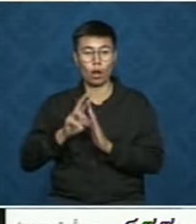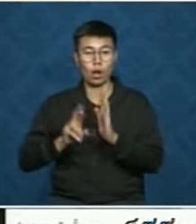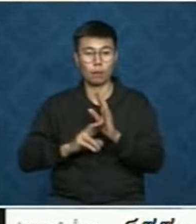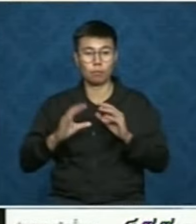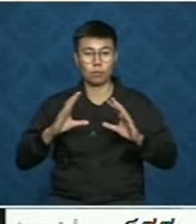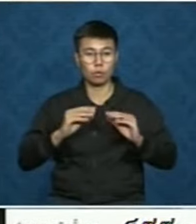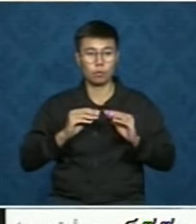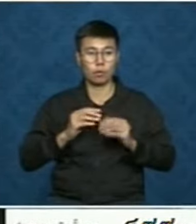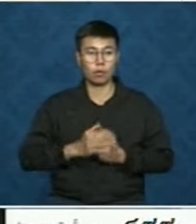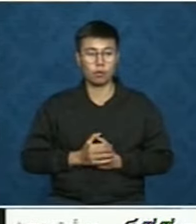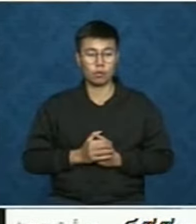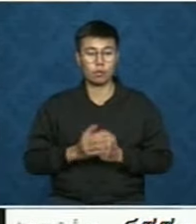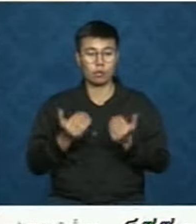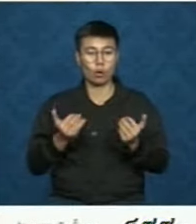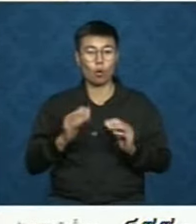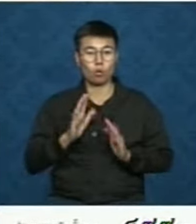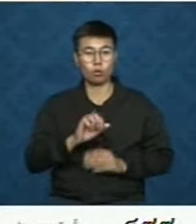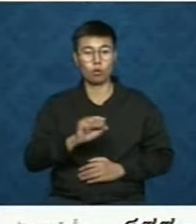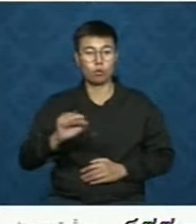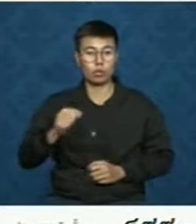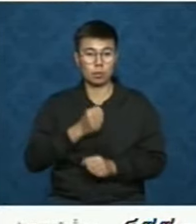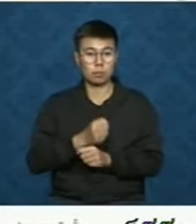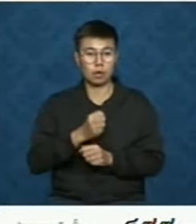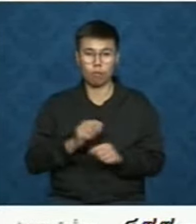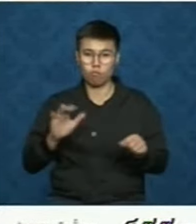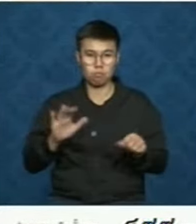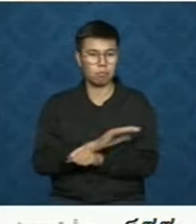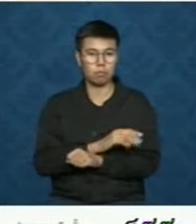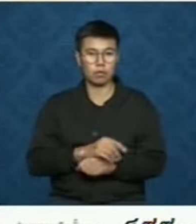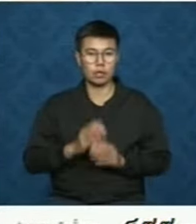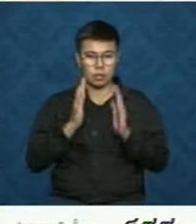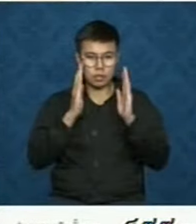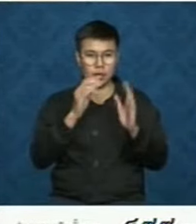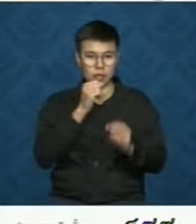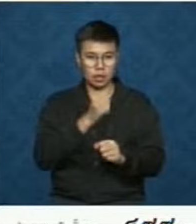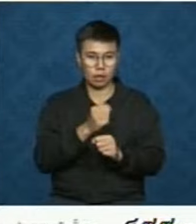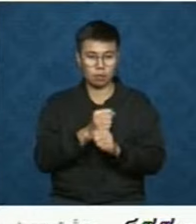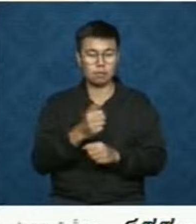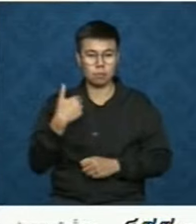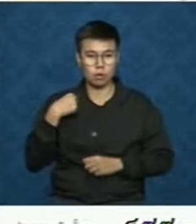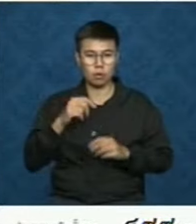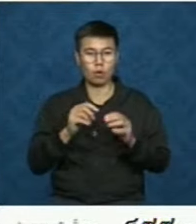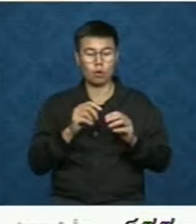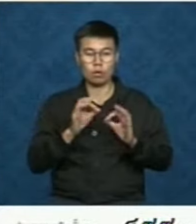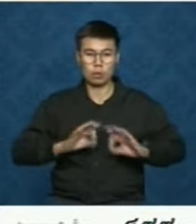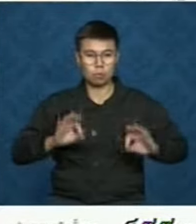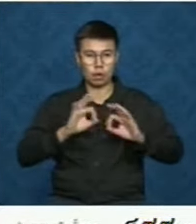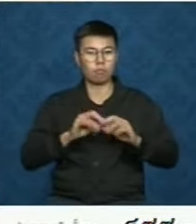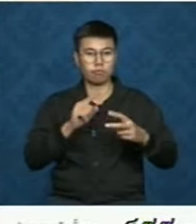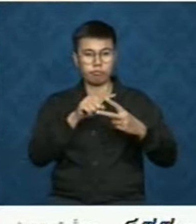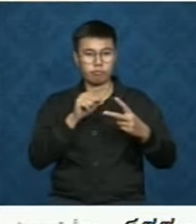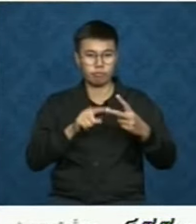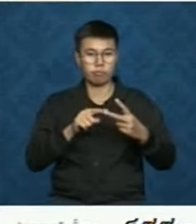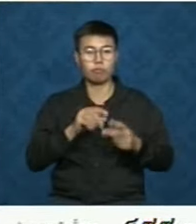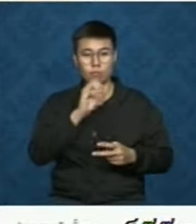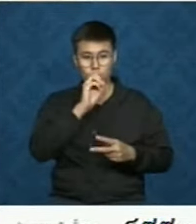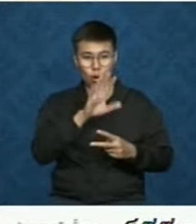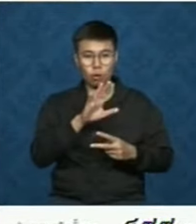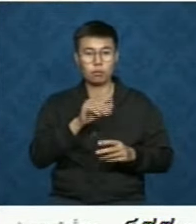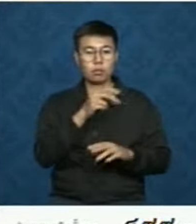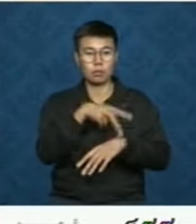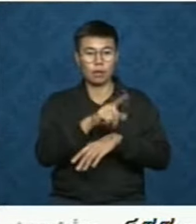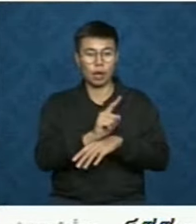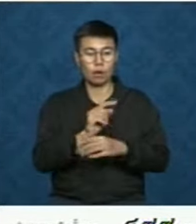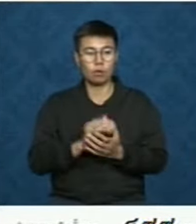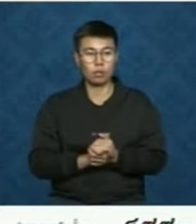เพื่อนสมาชิกเราทำงานกันเต็มที่ครับแต่ผมมี 2เรื่องสำคัญครับที่จำเป็นต้องนำเรียนท่านประธานก่อนครับท่านประธานครับในเรื่องที่